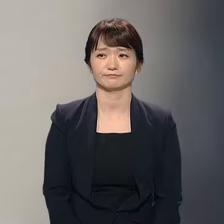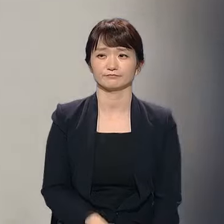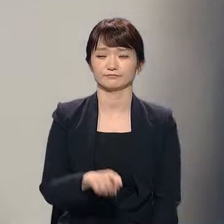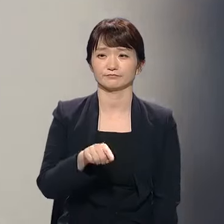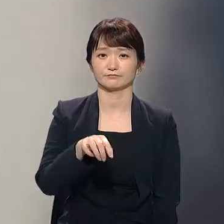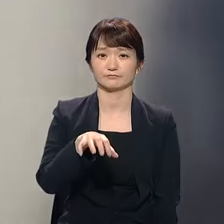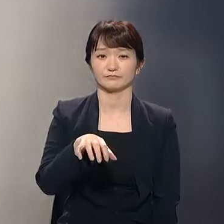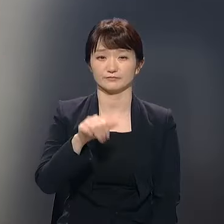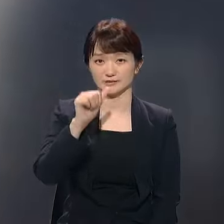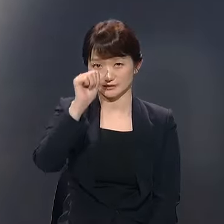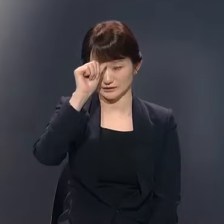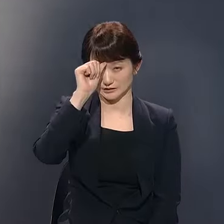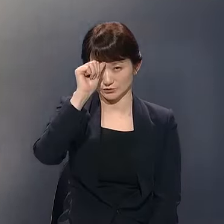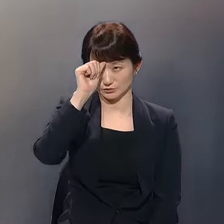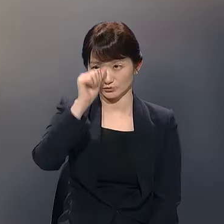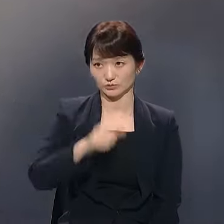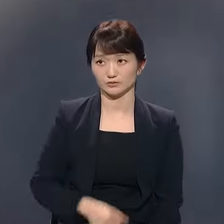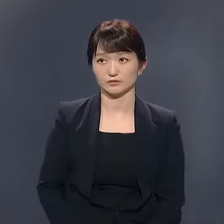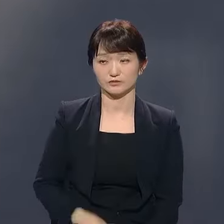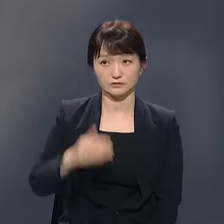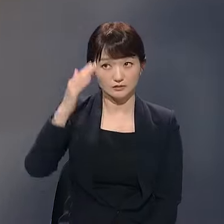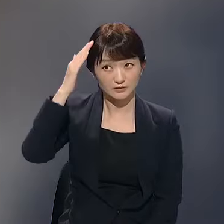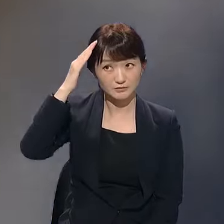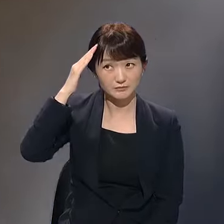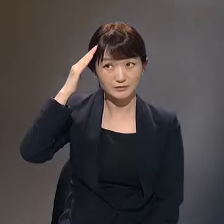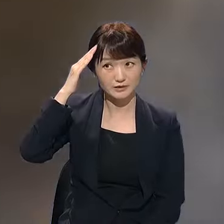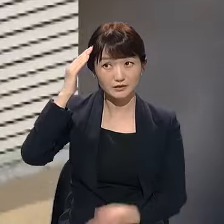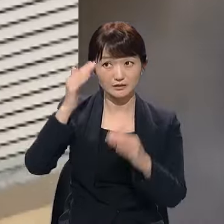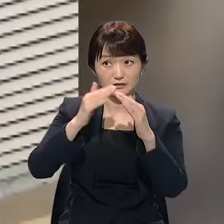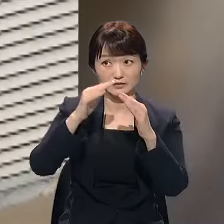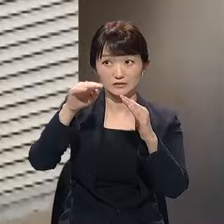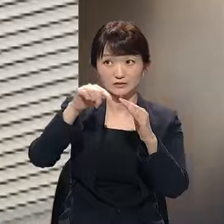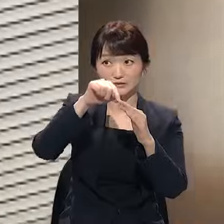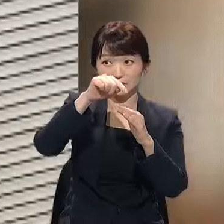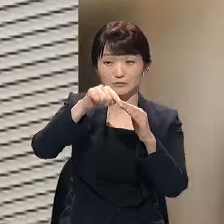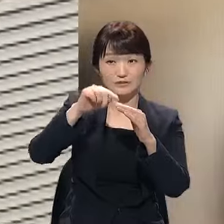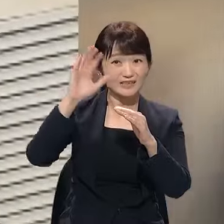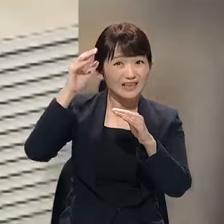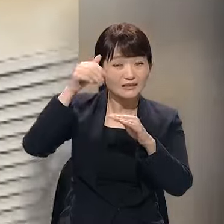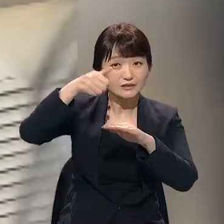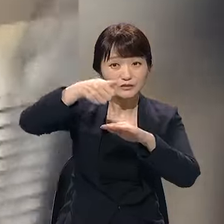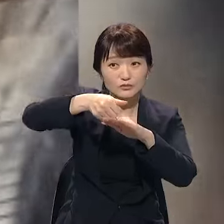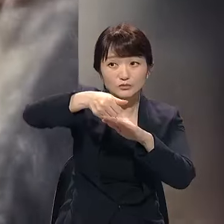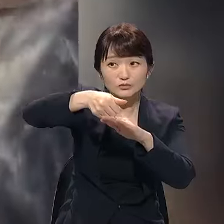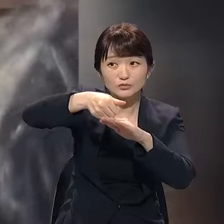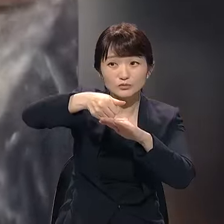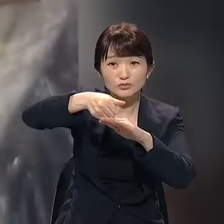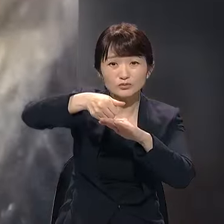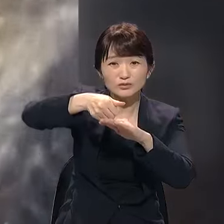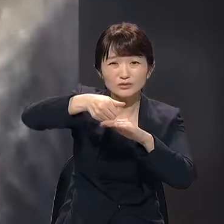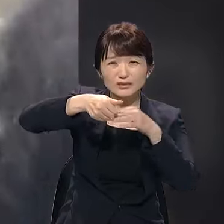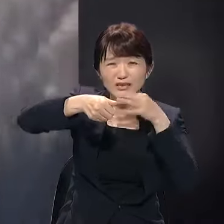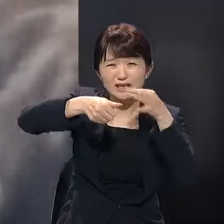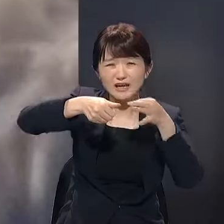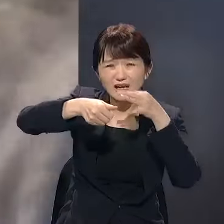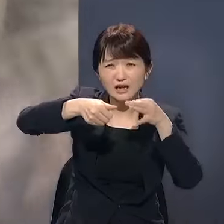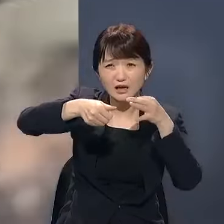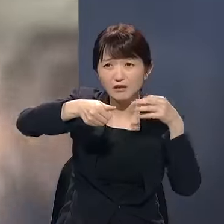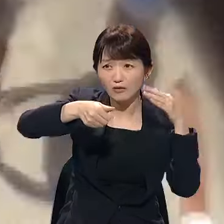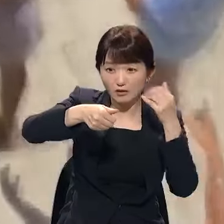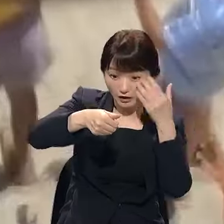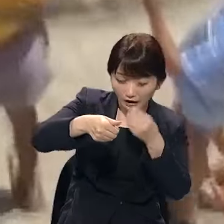네, 여기는 인도입니다. 파란 지붕 위에 아기 혼자 덩그러니 엎어져 있죠. 아기는 목이 터져라 울고 있고요. 이걸 본